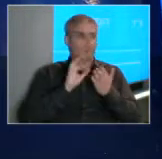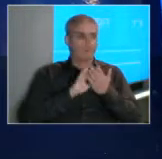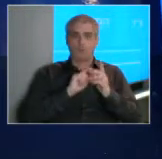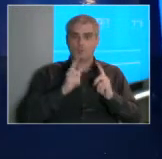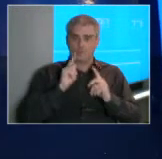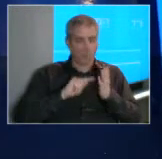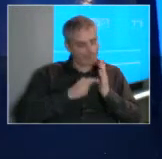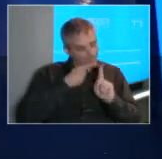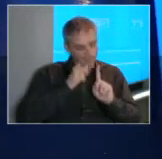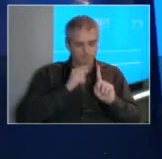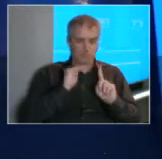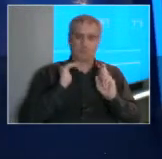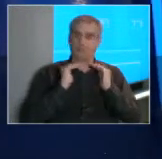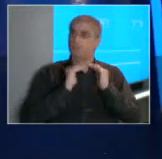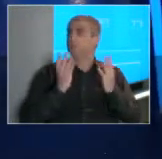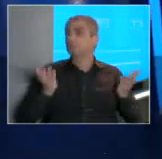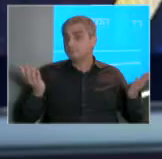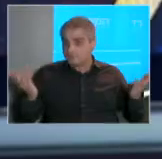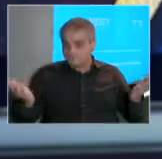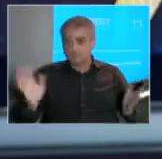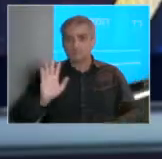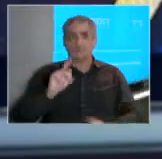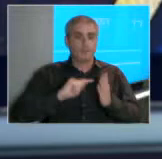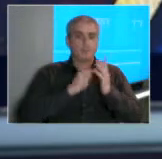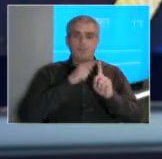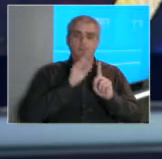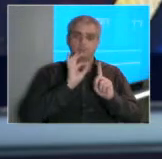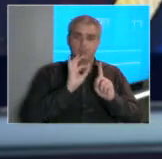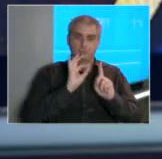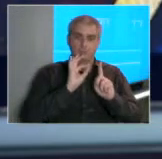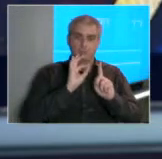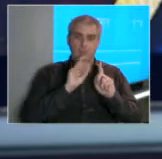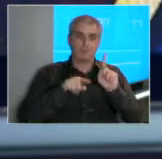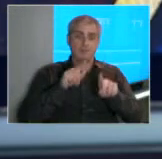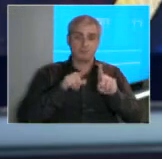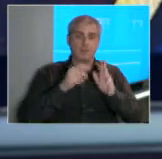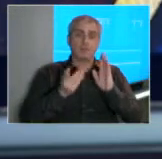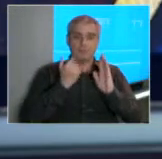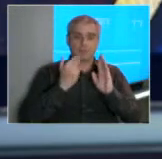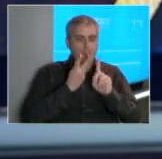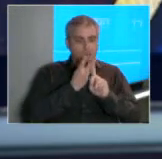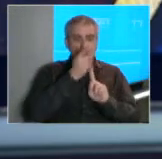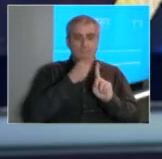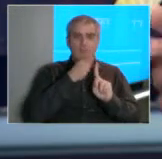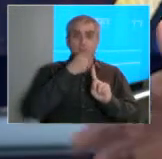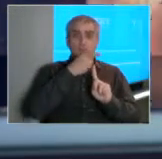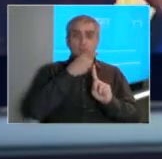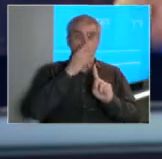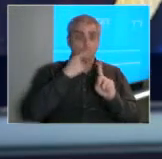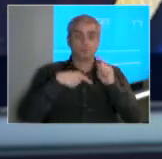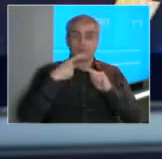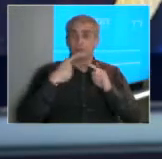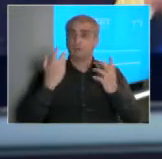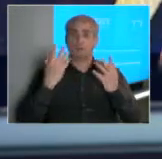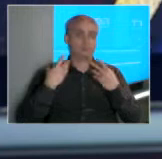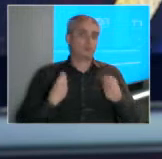אבל ביעד צריך לעמוד. לא, לא. תשמע, היעד נקבע כדי שלעיתים, ולרוב עברנו אותו. כשהיו שנים